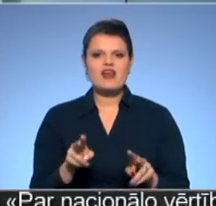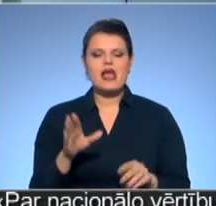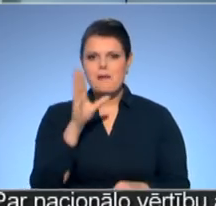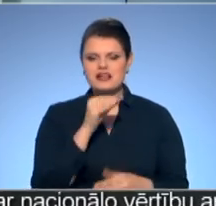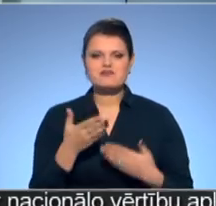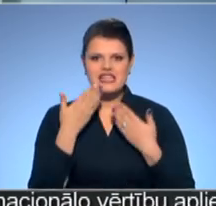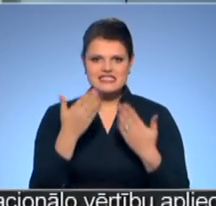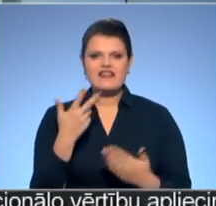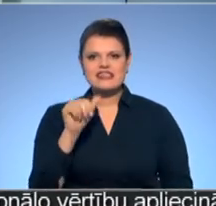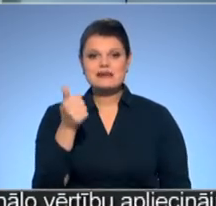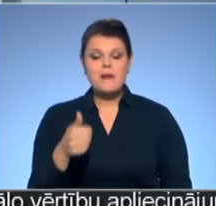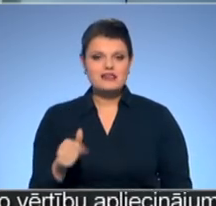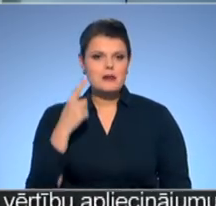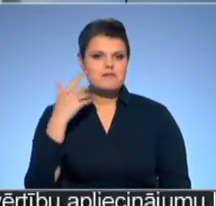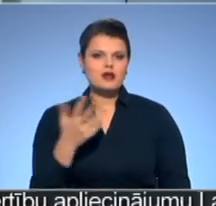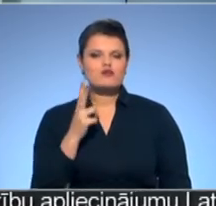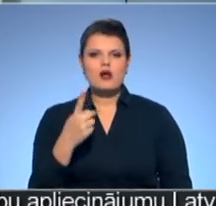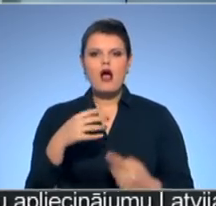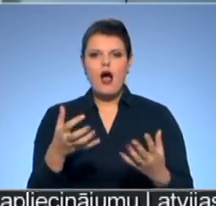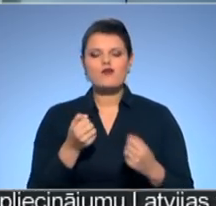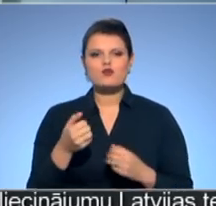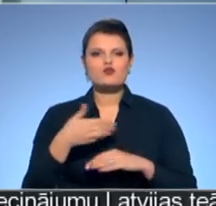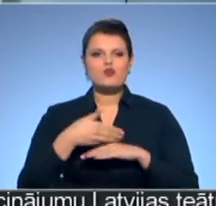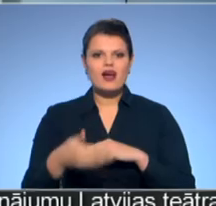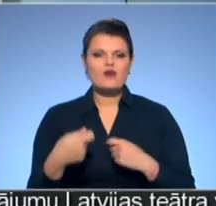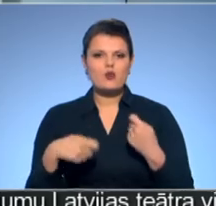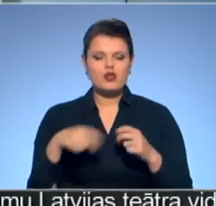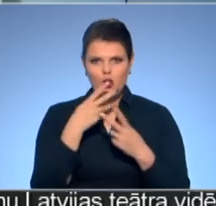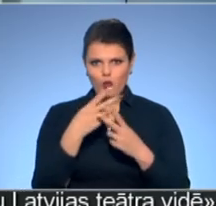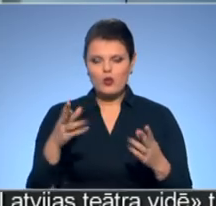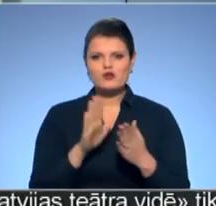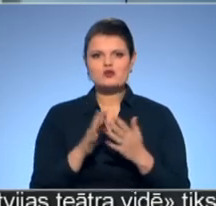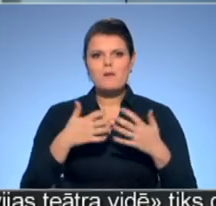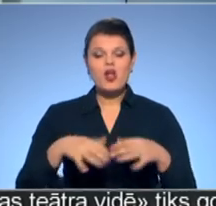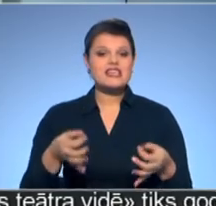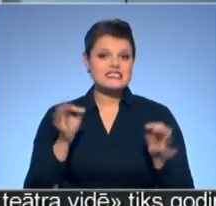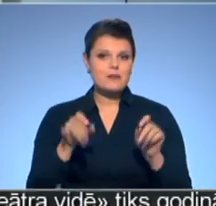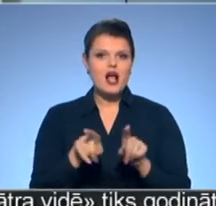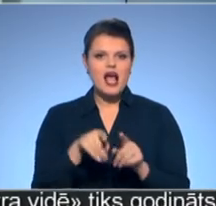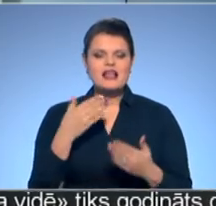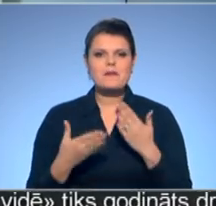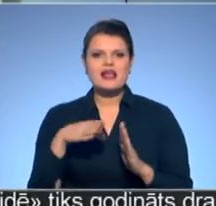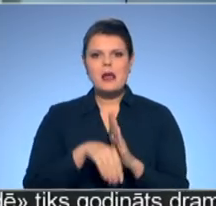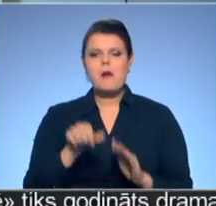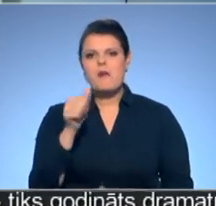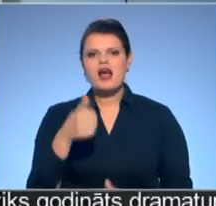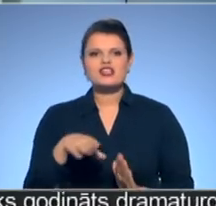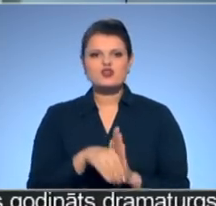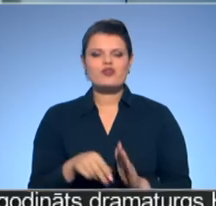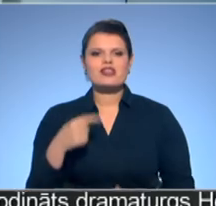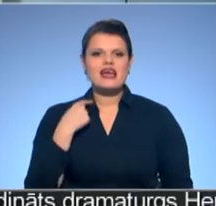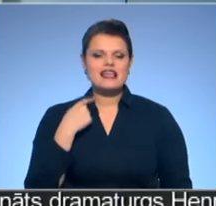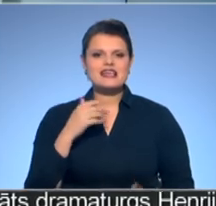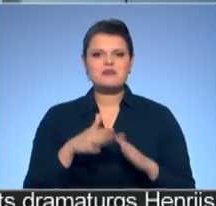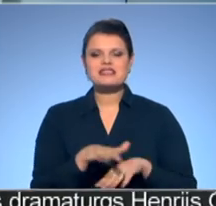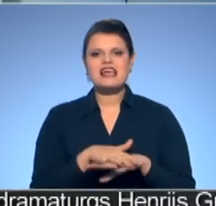paspēt izlasīt. Trīs mākslinieki prāto, kā atgūt nokavēto, rotaļīgi lūkojas uz politikas aktualitātēm, kā arī mēģina iekļaut mākslas kontekstā